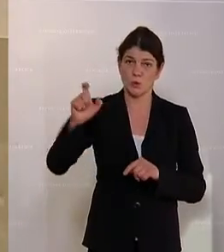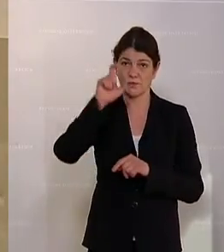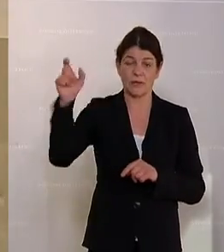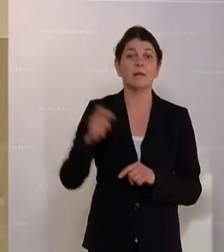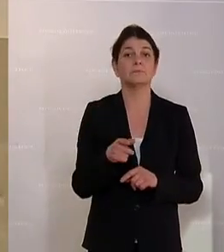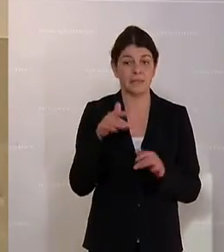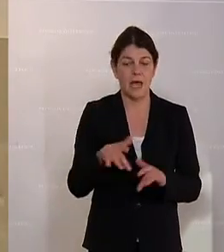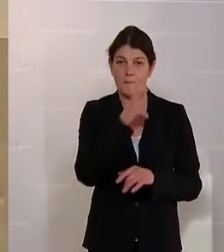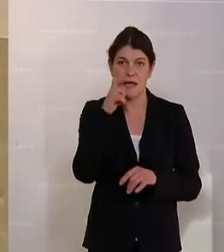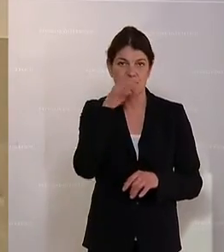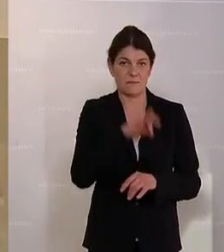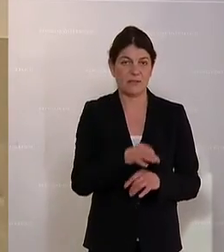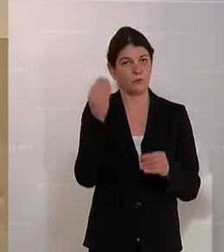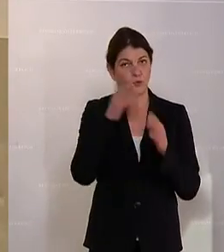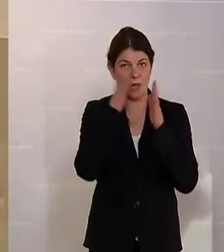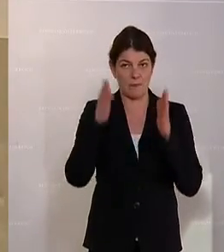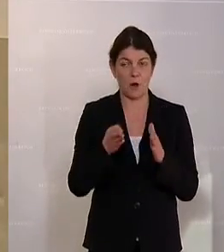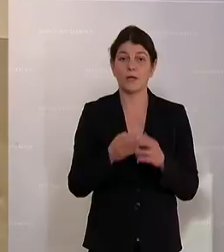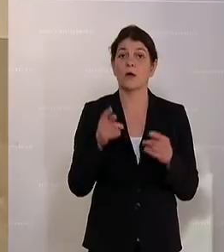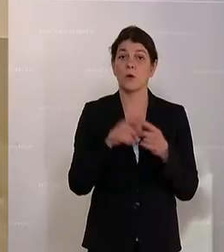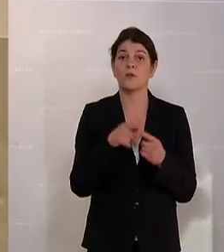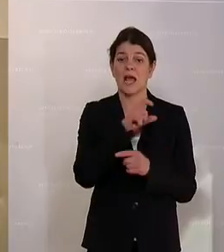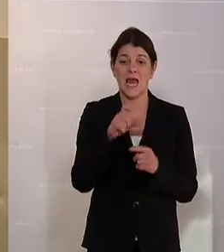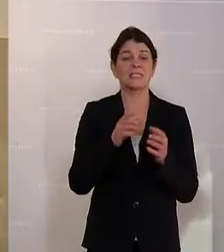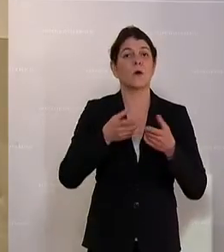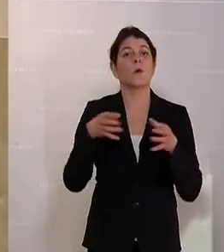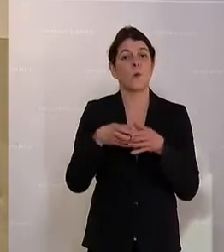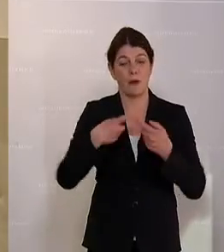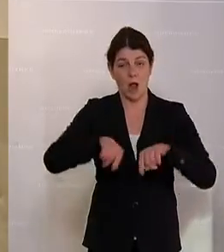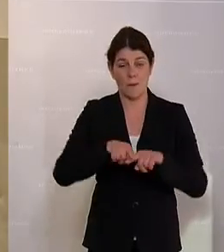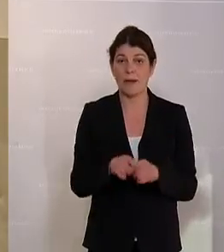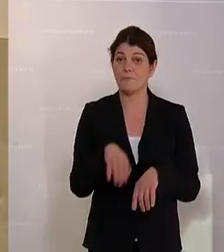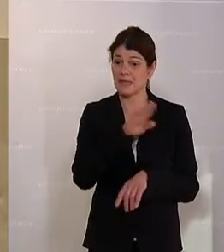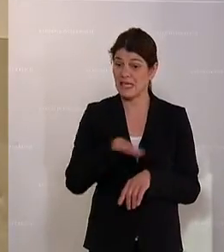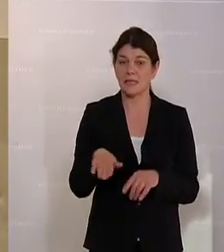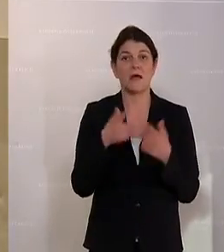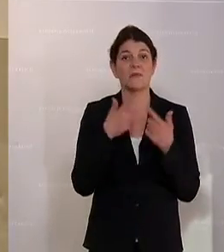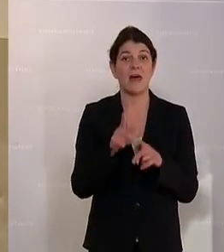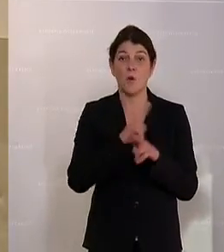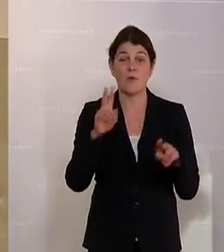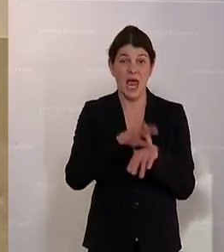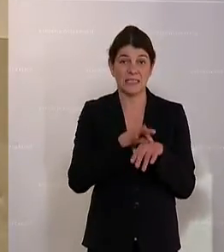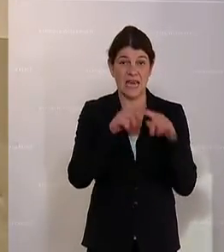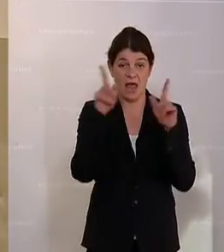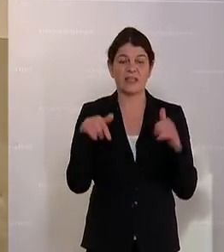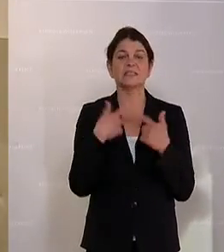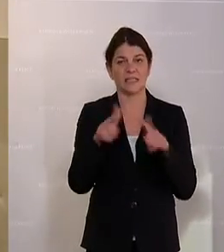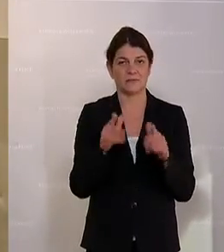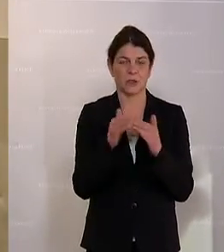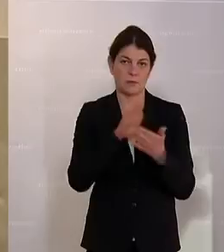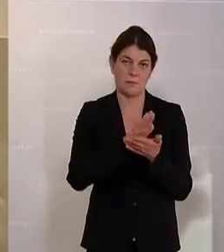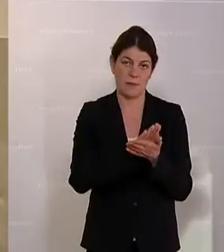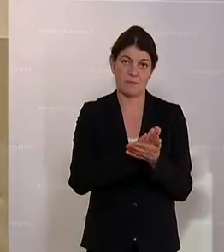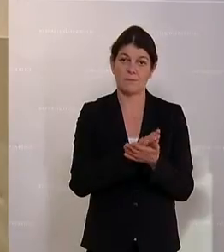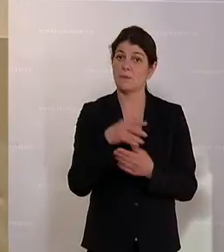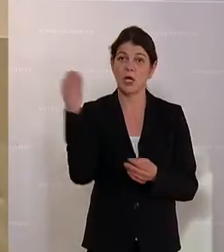eine Maskenpflicht im Schulgebäude sowie Klassen- und Gruppenräume. Kinder dürfen jedoch ohne ärztliches Attest zu Hause bleiben.